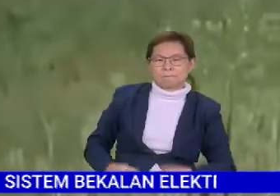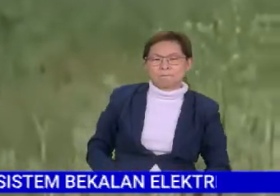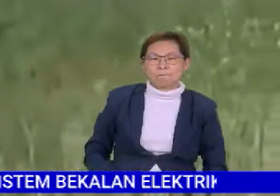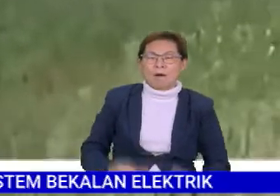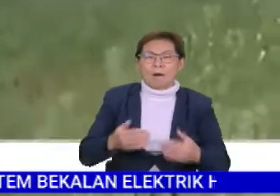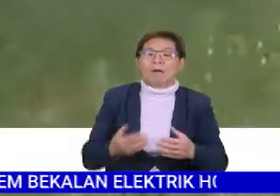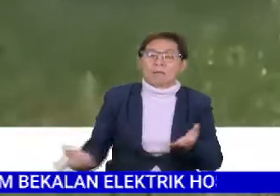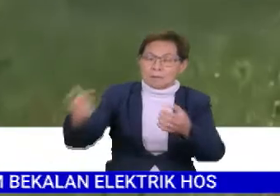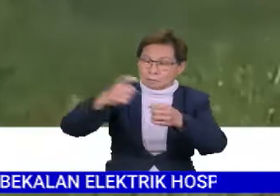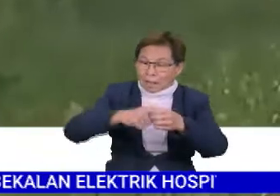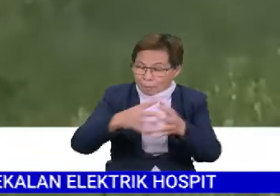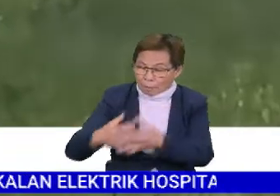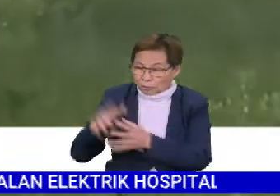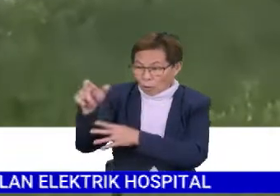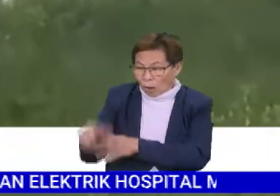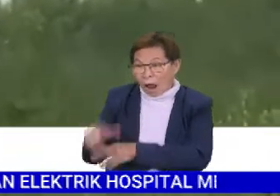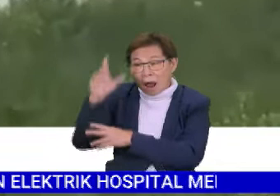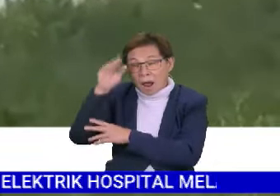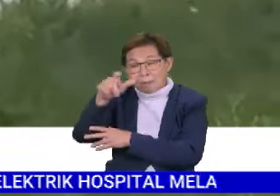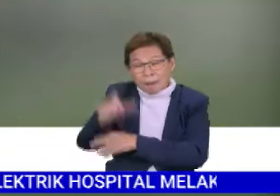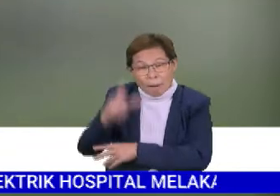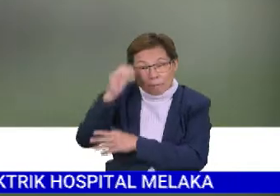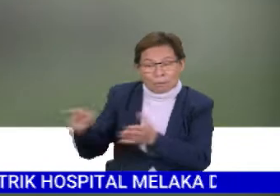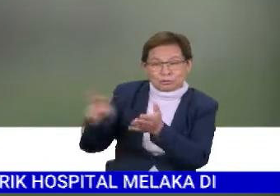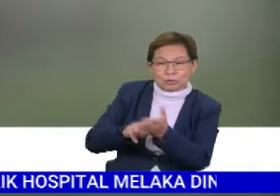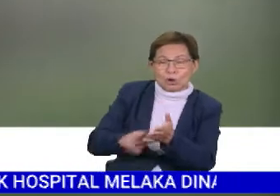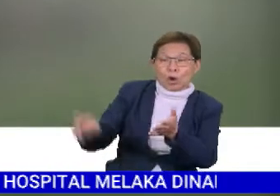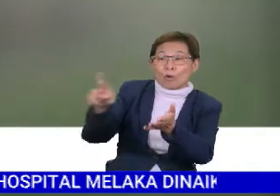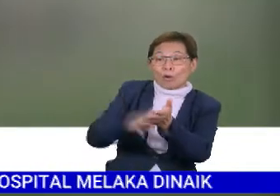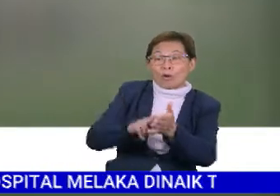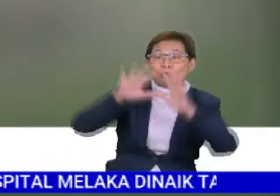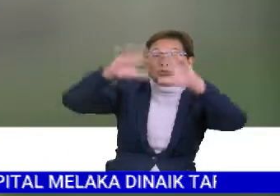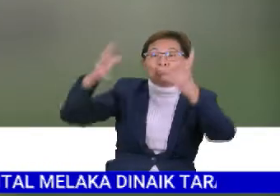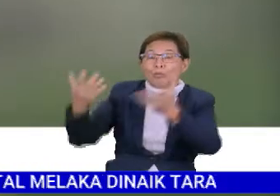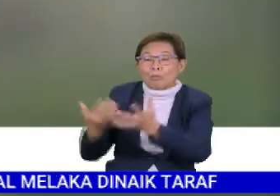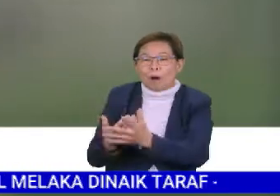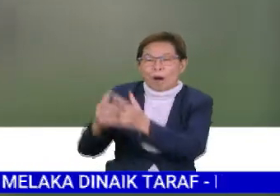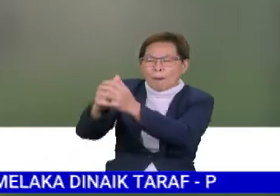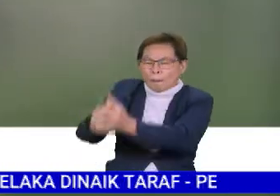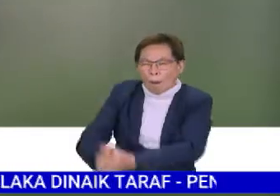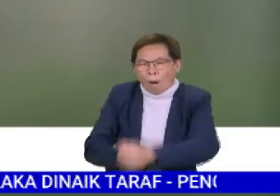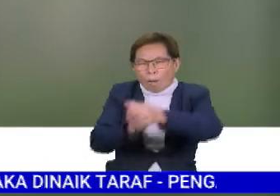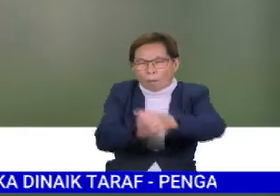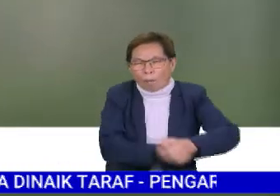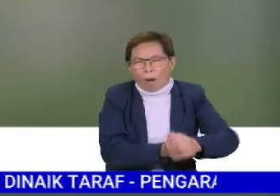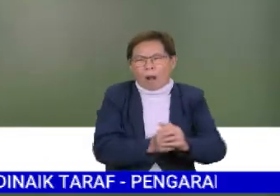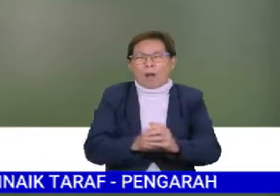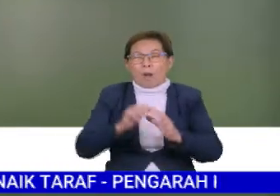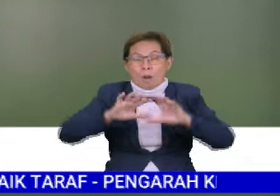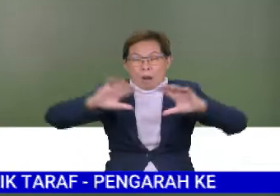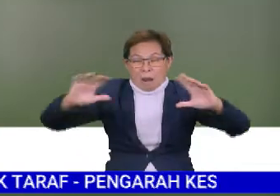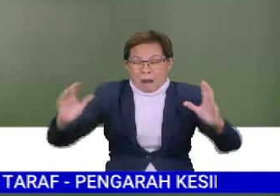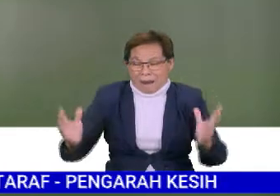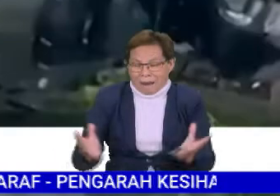Masih di Amerika Syarikat, seorang lelaki berjaya mencipta rekod dunia baru selepas mendayung labu gergasi